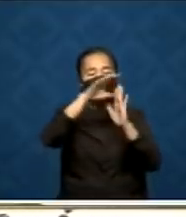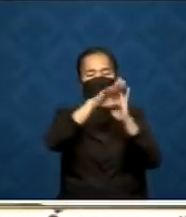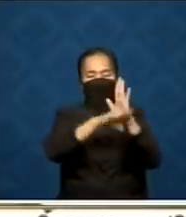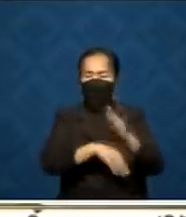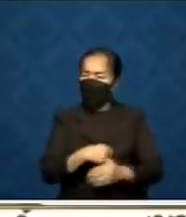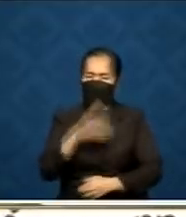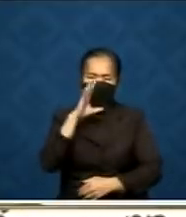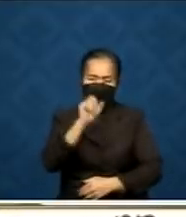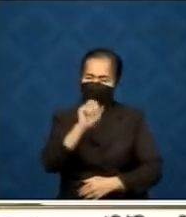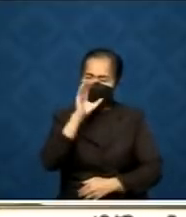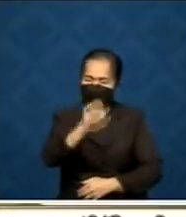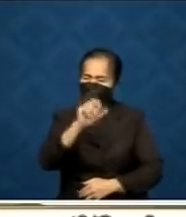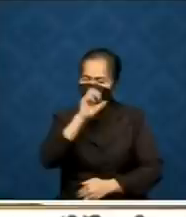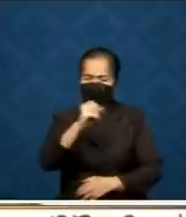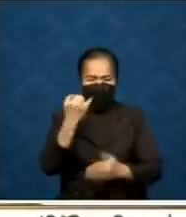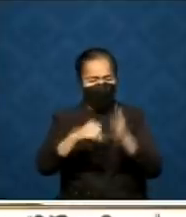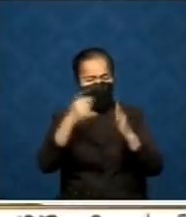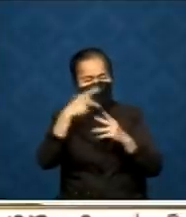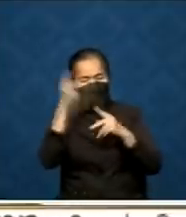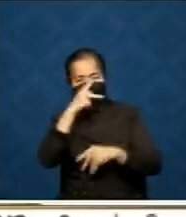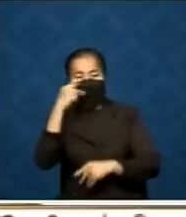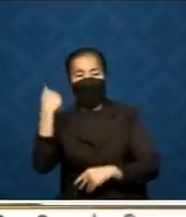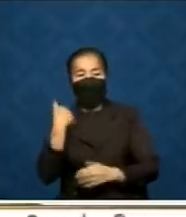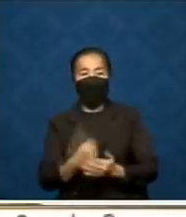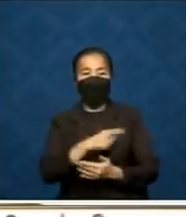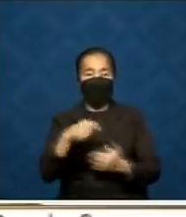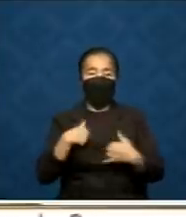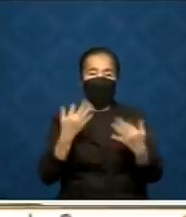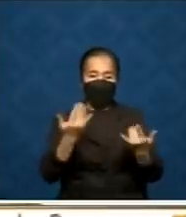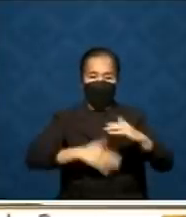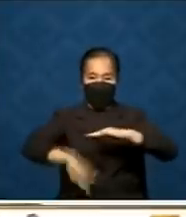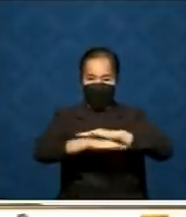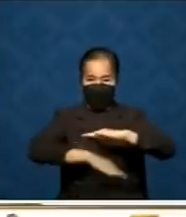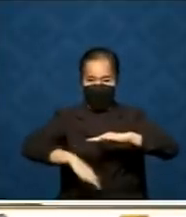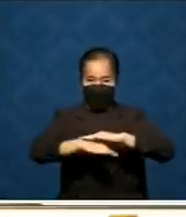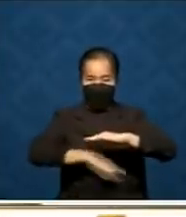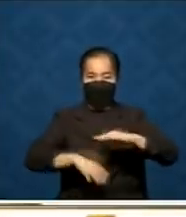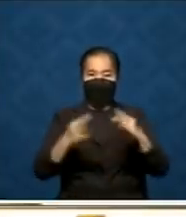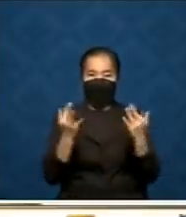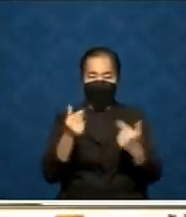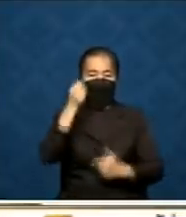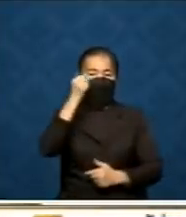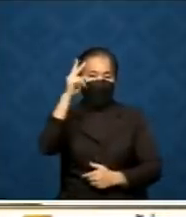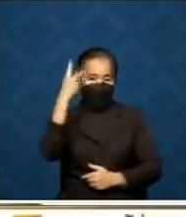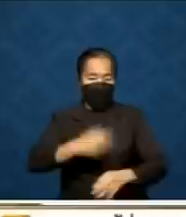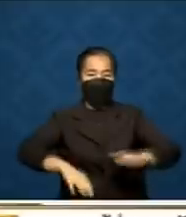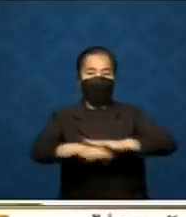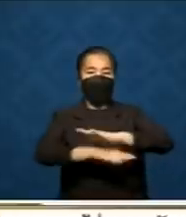ต่างๆหรือความน่าสงสัย o-netพวกผมรอหลักฐานมา 2วันแล้ว